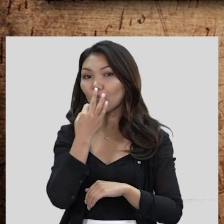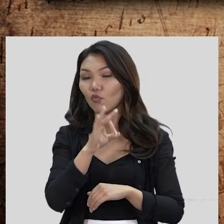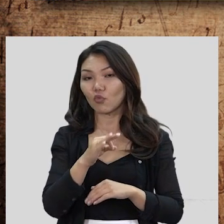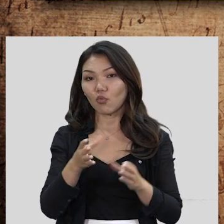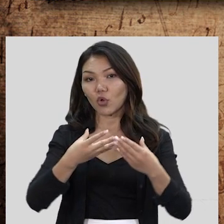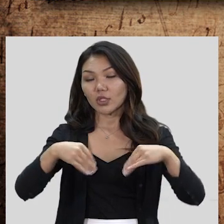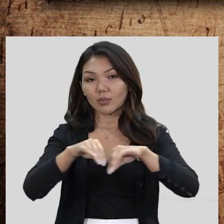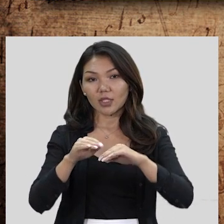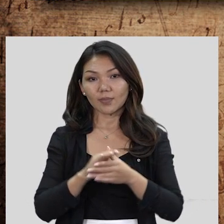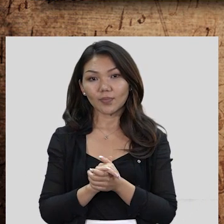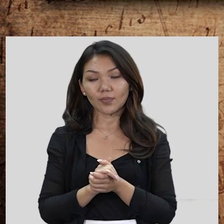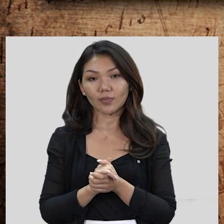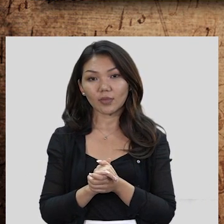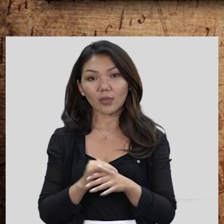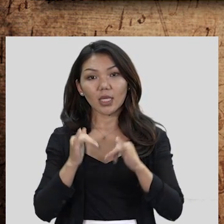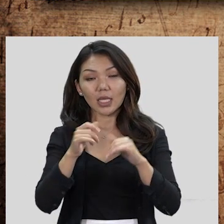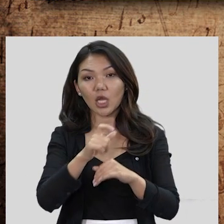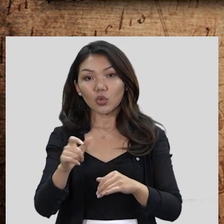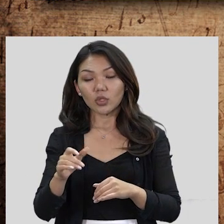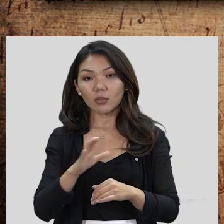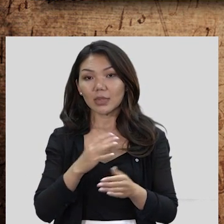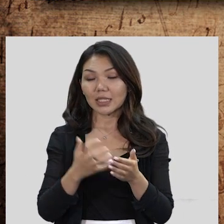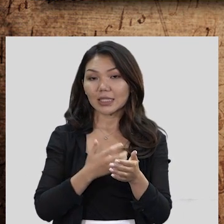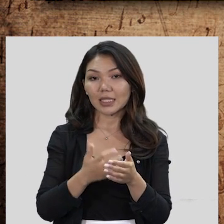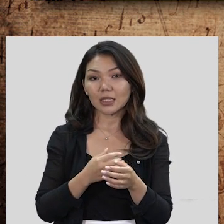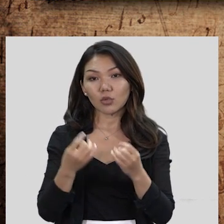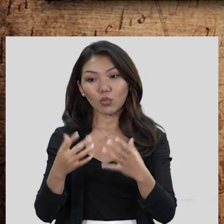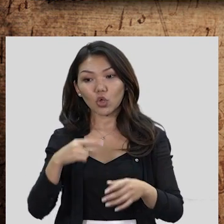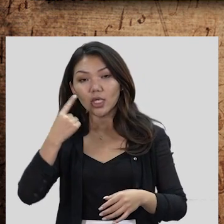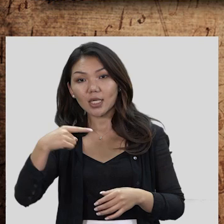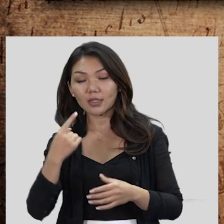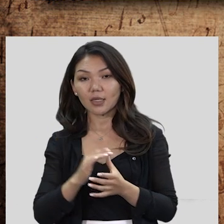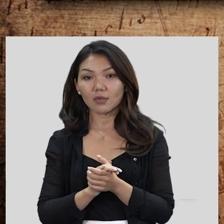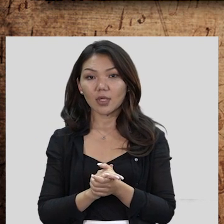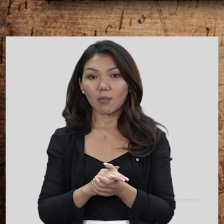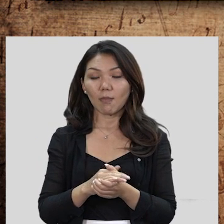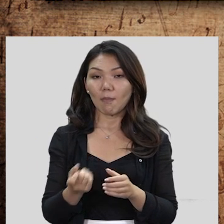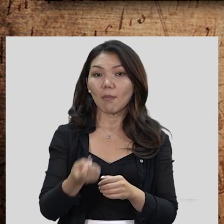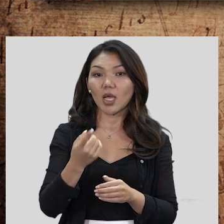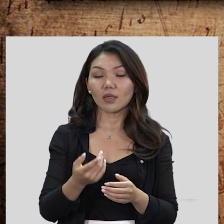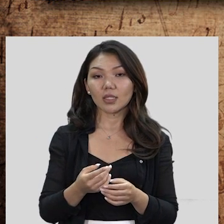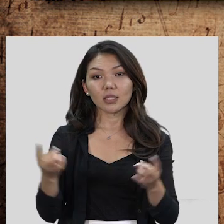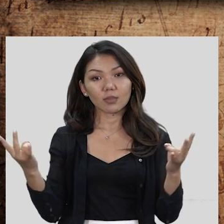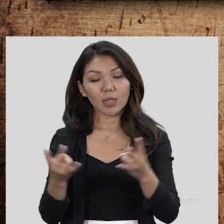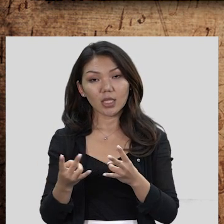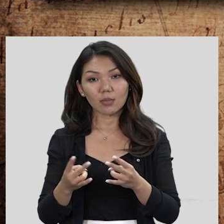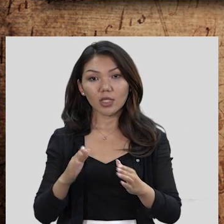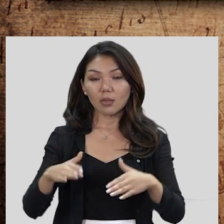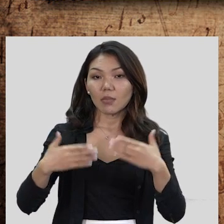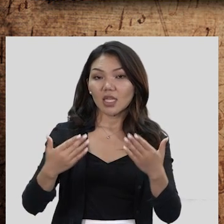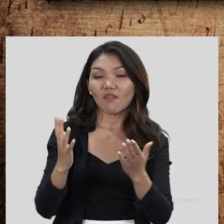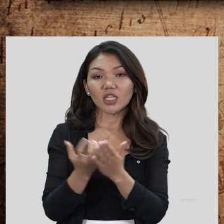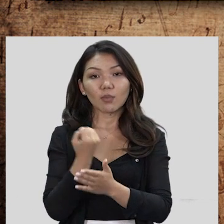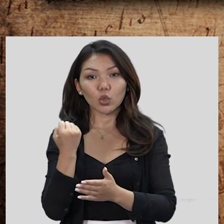речевого обращения для людей уже стало недостаточно появилась потребность общаться с другими народами передавать и получать